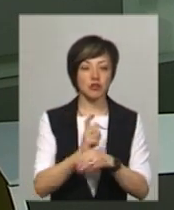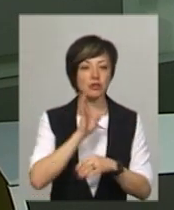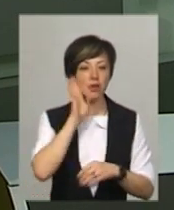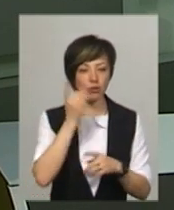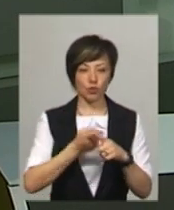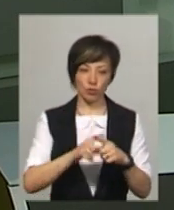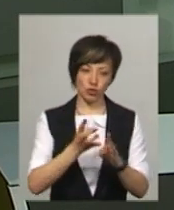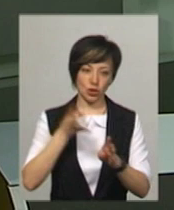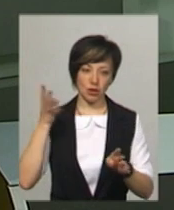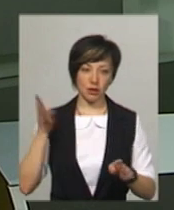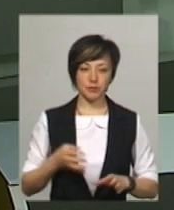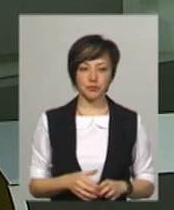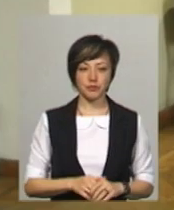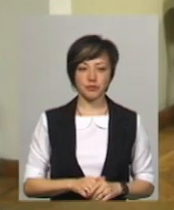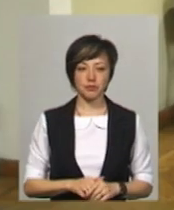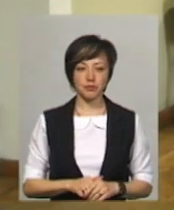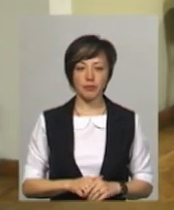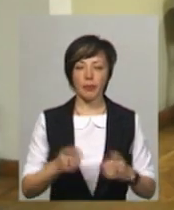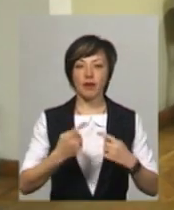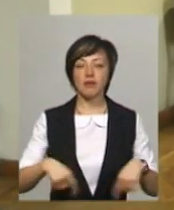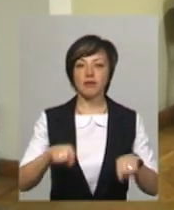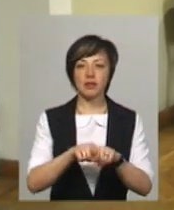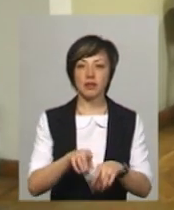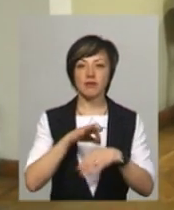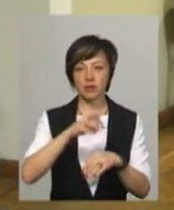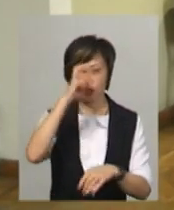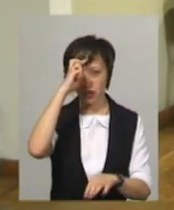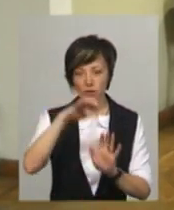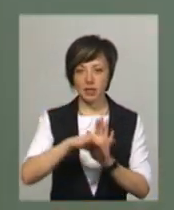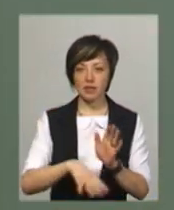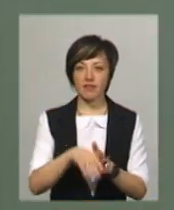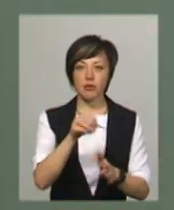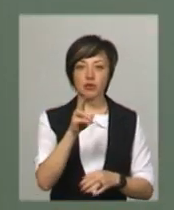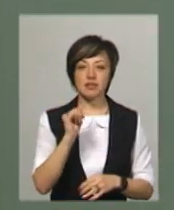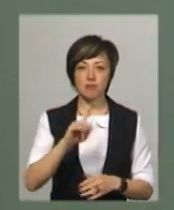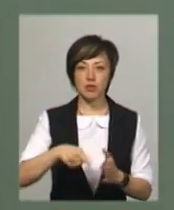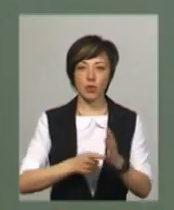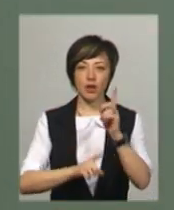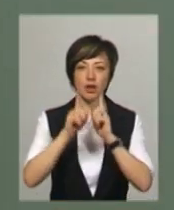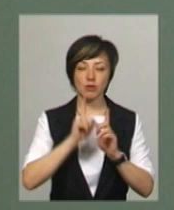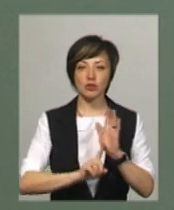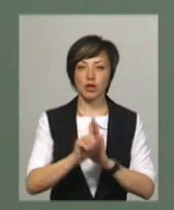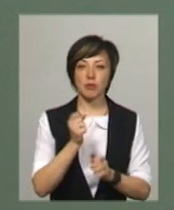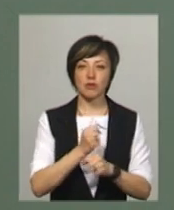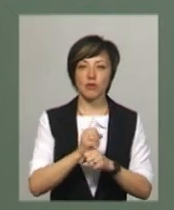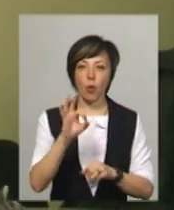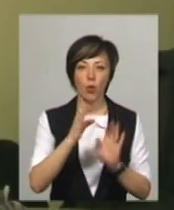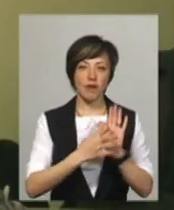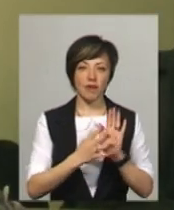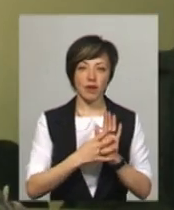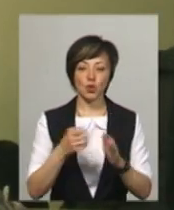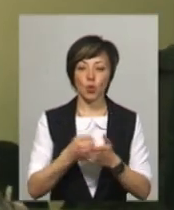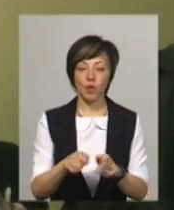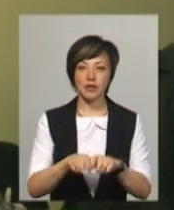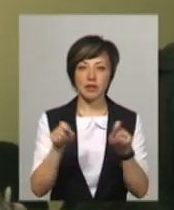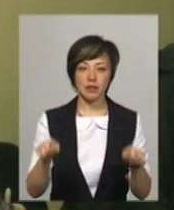тому утворюються черги. Відділ ведення Державного реєстру виборців Хмельницької міської ради починає працювати о 9-й. До відкриття